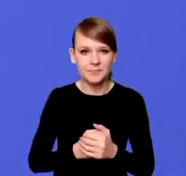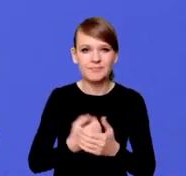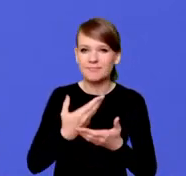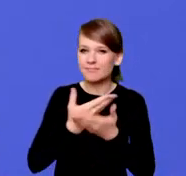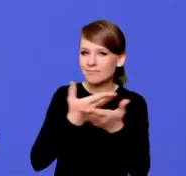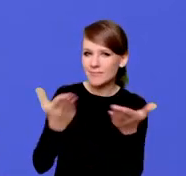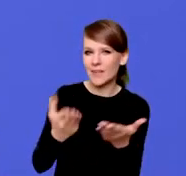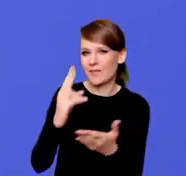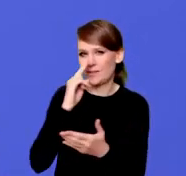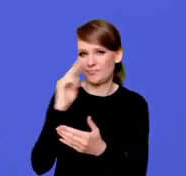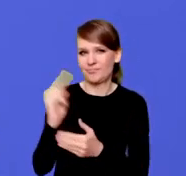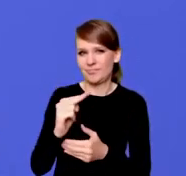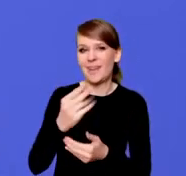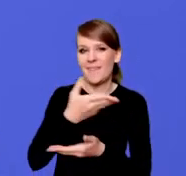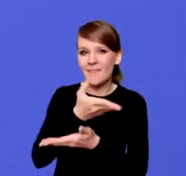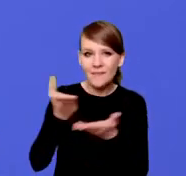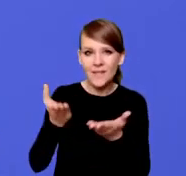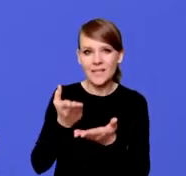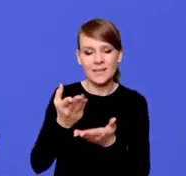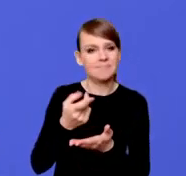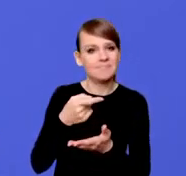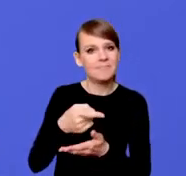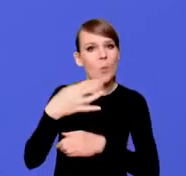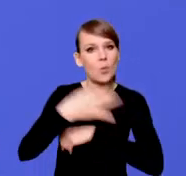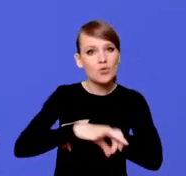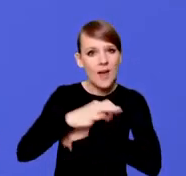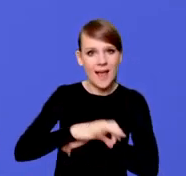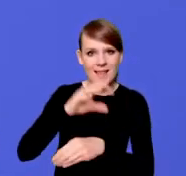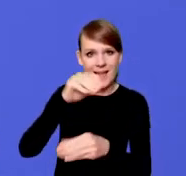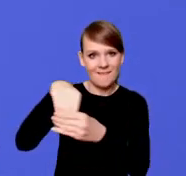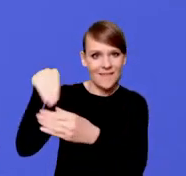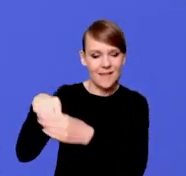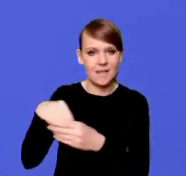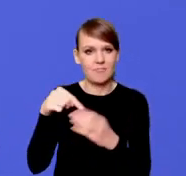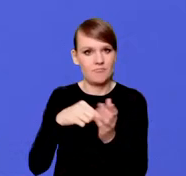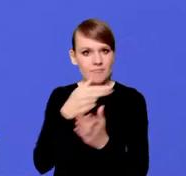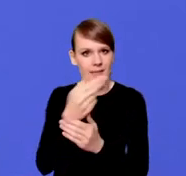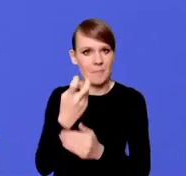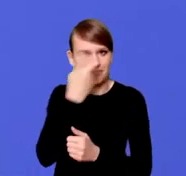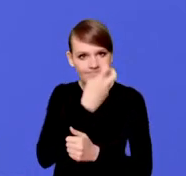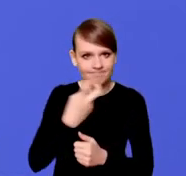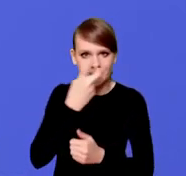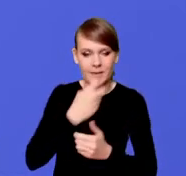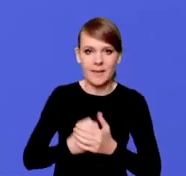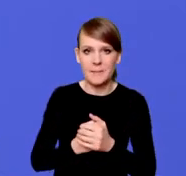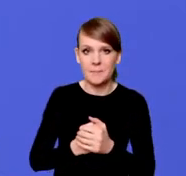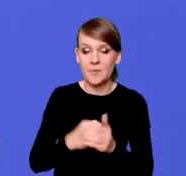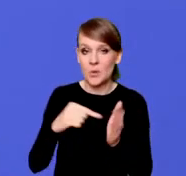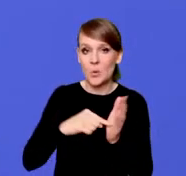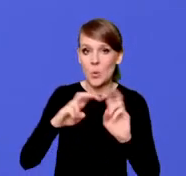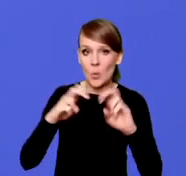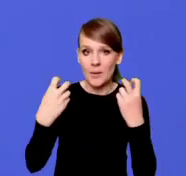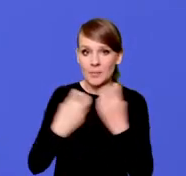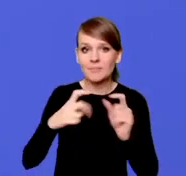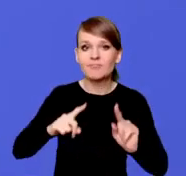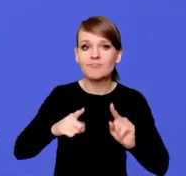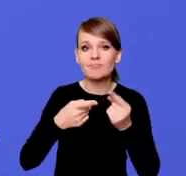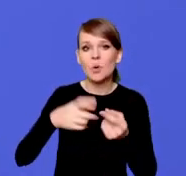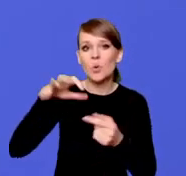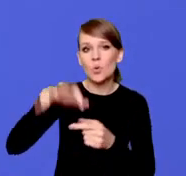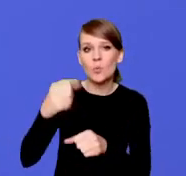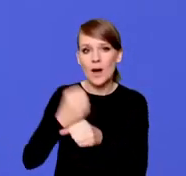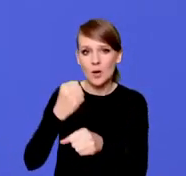perspektywy interesariuszy wewnętrznych uczelni, webinarium to jest organizowane przez Grupę Roboczą do Spraw